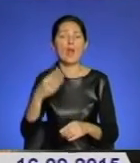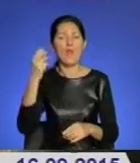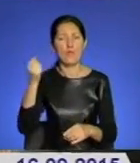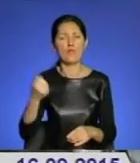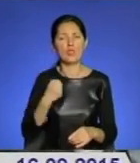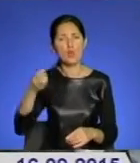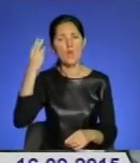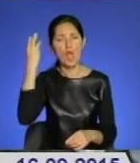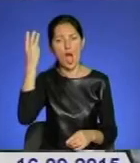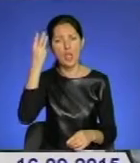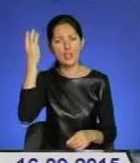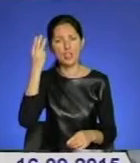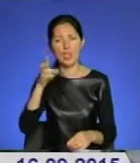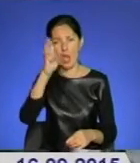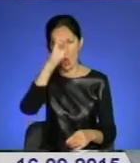Норвегія.